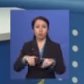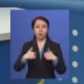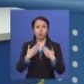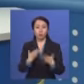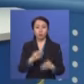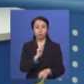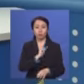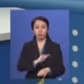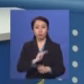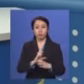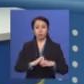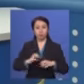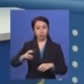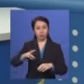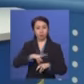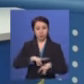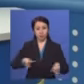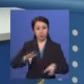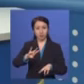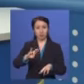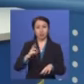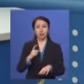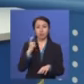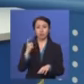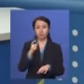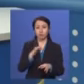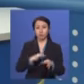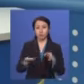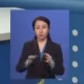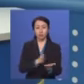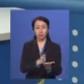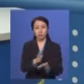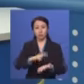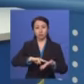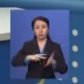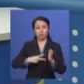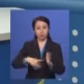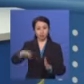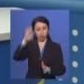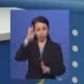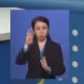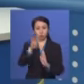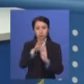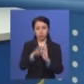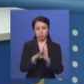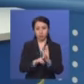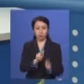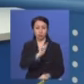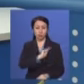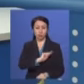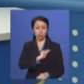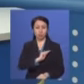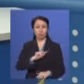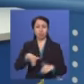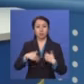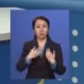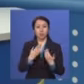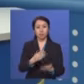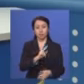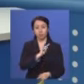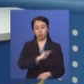с передачей ему функций и полномочий Министерства национальной экономики в сферах стратегического планирования и государственной статистической